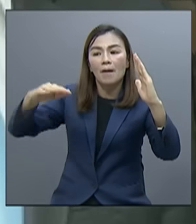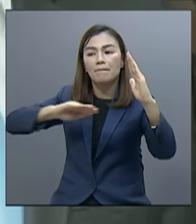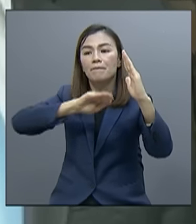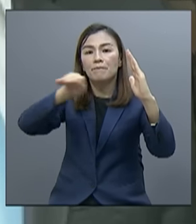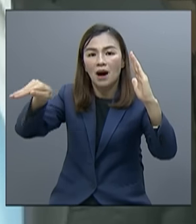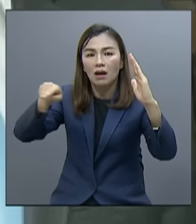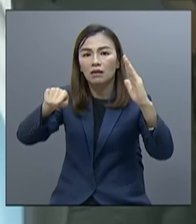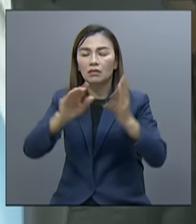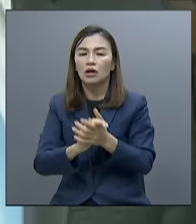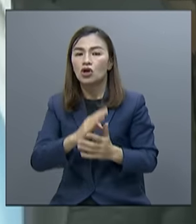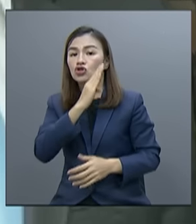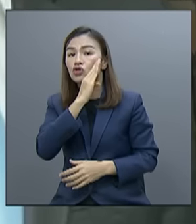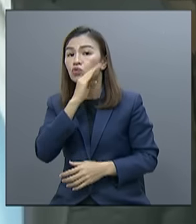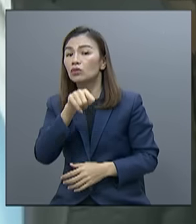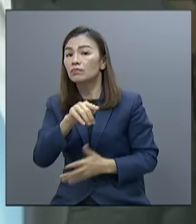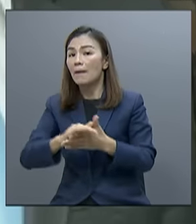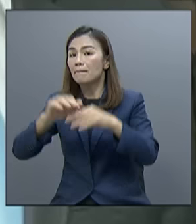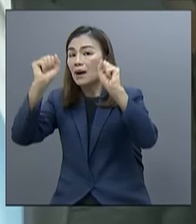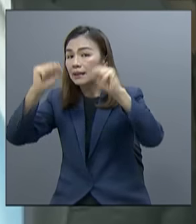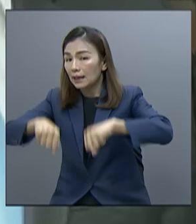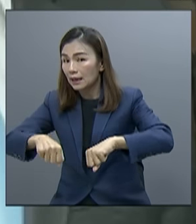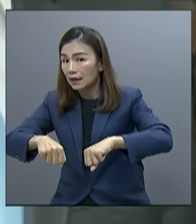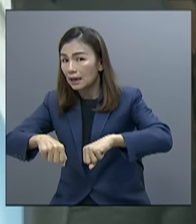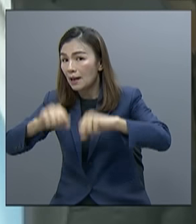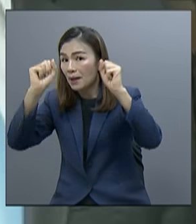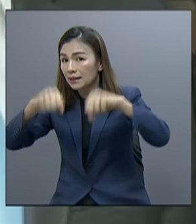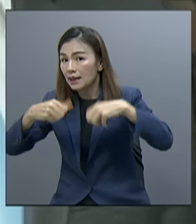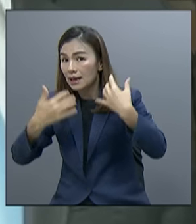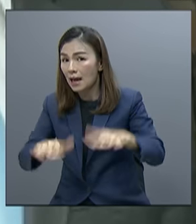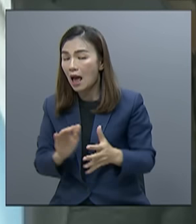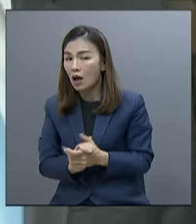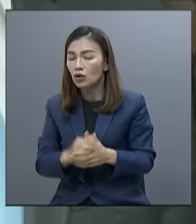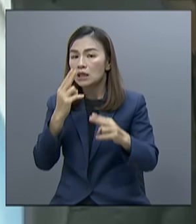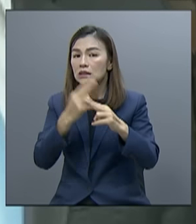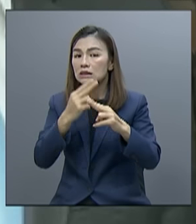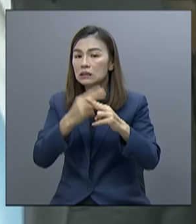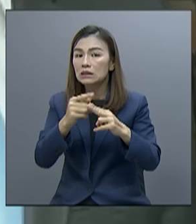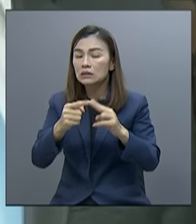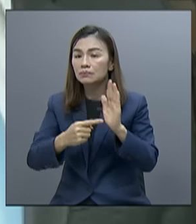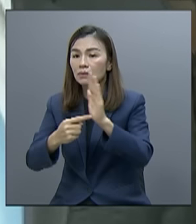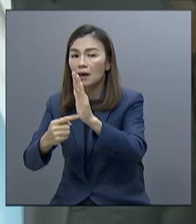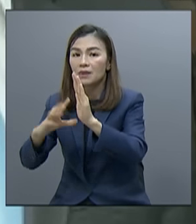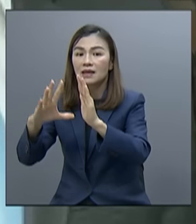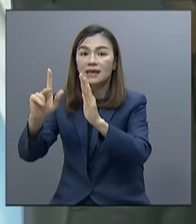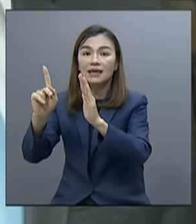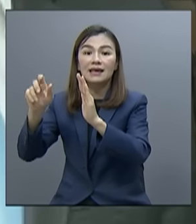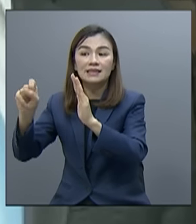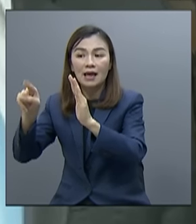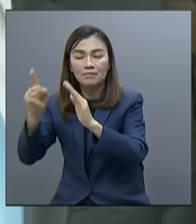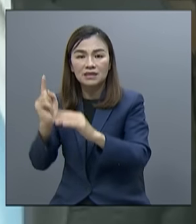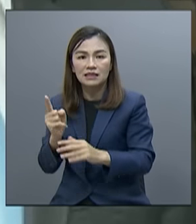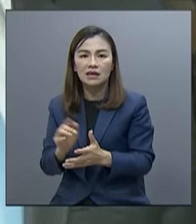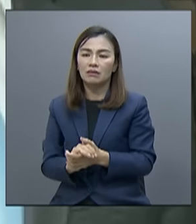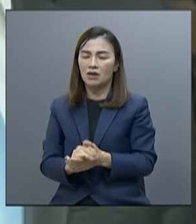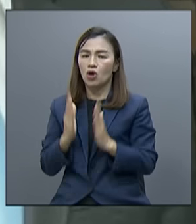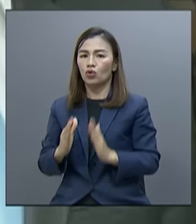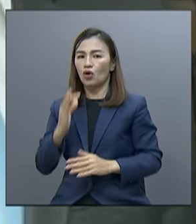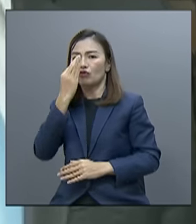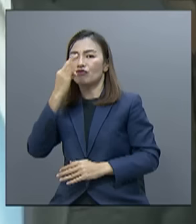การทุนกระเป็นการที่ลงมตินะครับเสนอชื่อคุณชัยเกษมจริงเนี่ยผมเชื่อว่ามีคนร้องแน่นอนนะครับแต่เผอิญว่าเป็นชื่อ